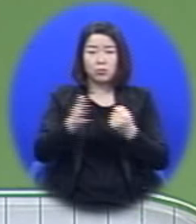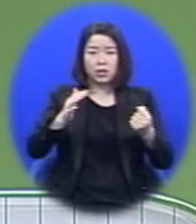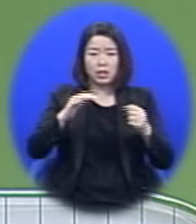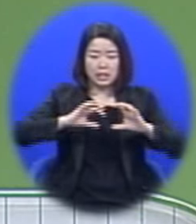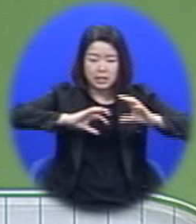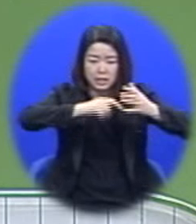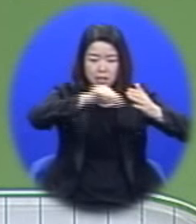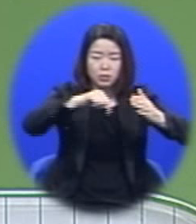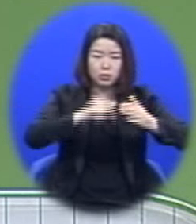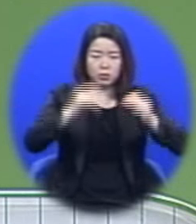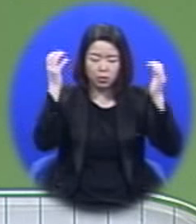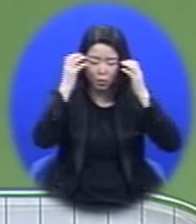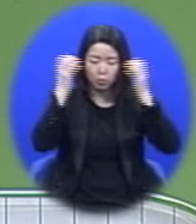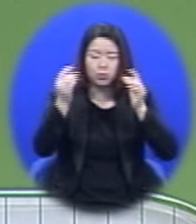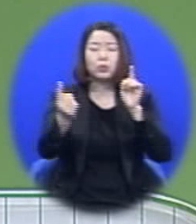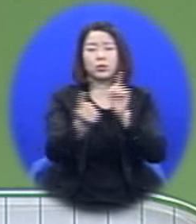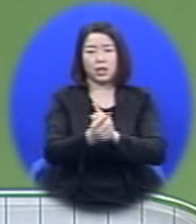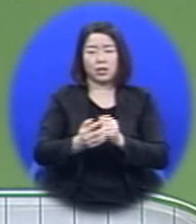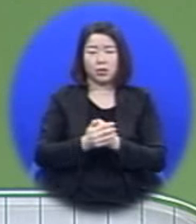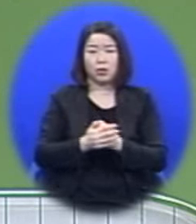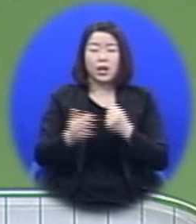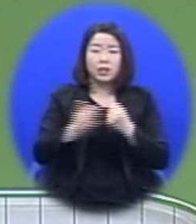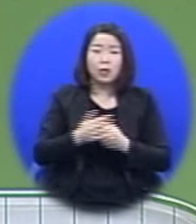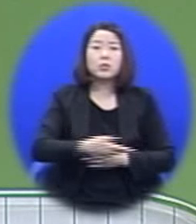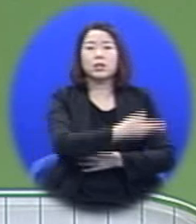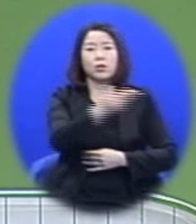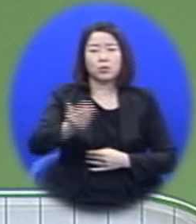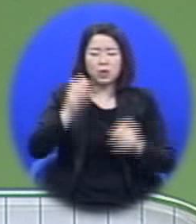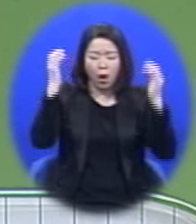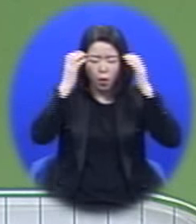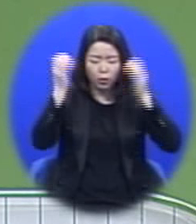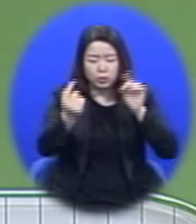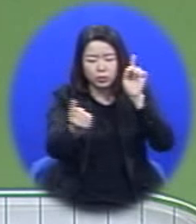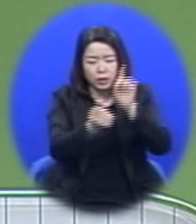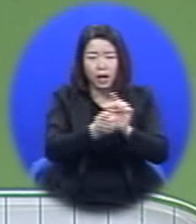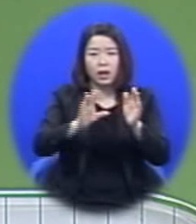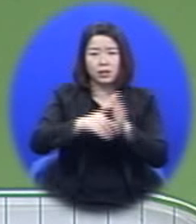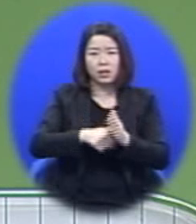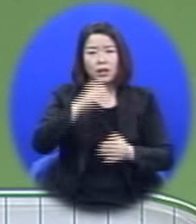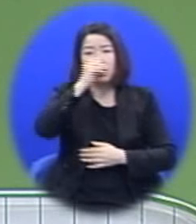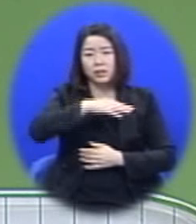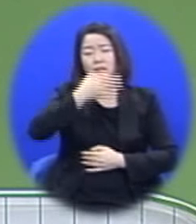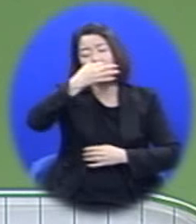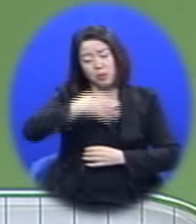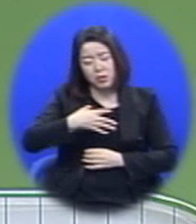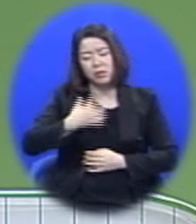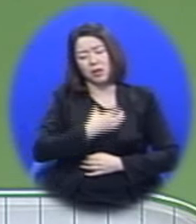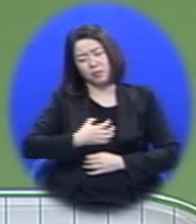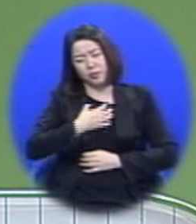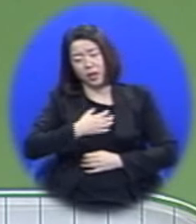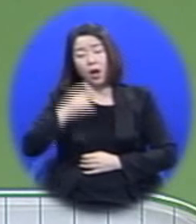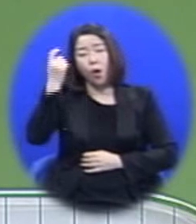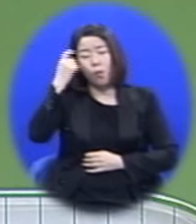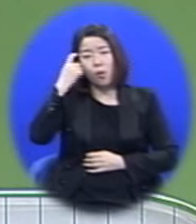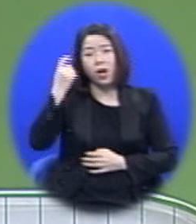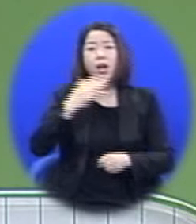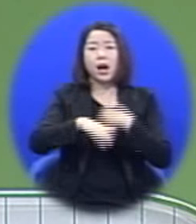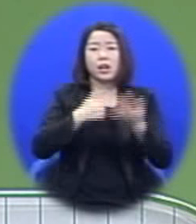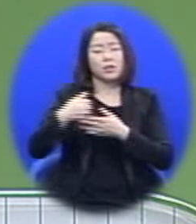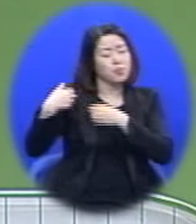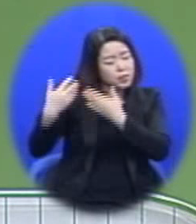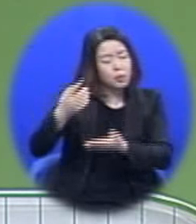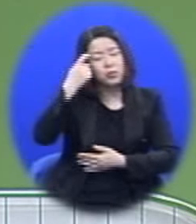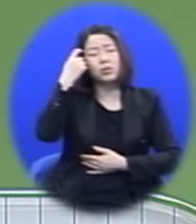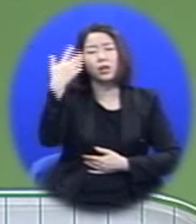거예요. 그러므로 여러분이 고통을 당할 때 그냥 힘들다, 괴롭다, 왜 하나님 왜 내버려